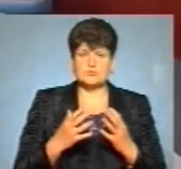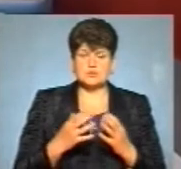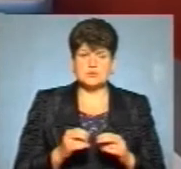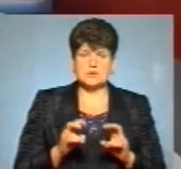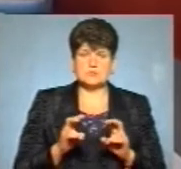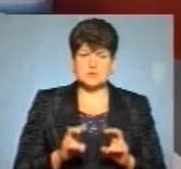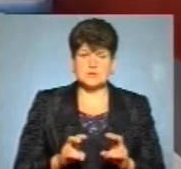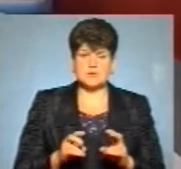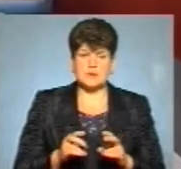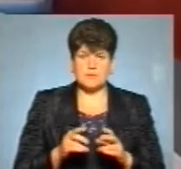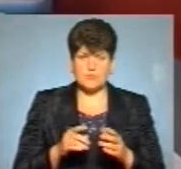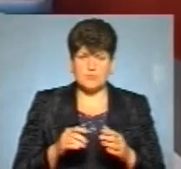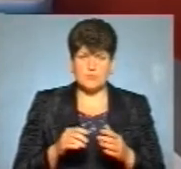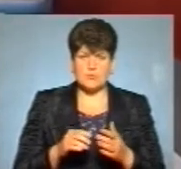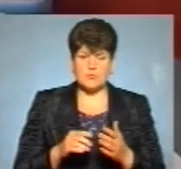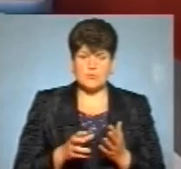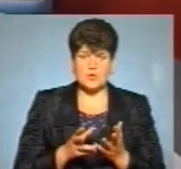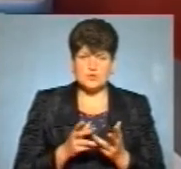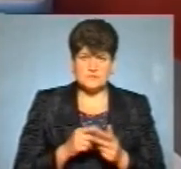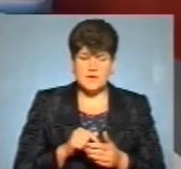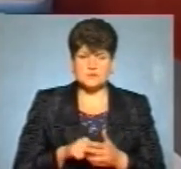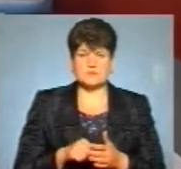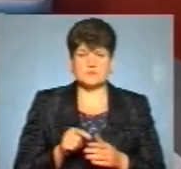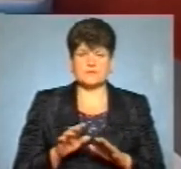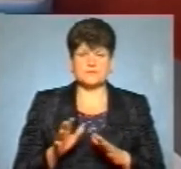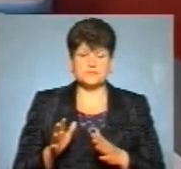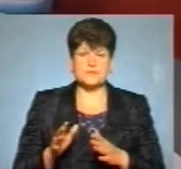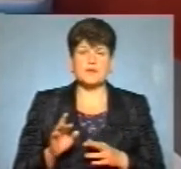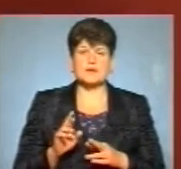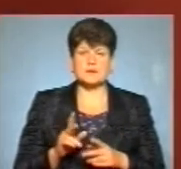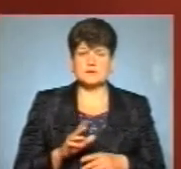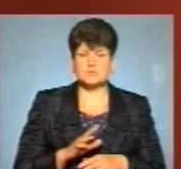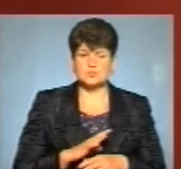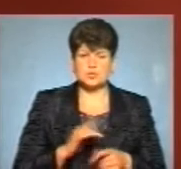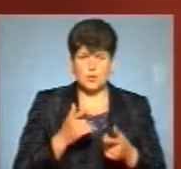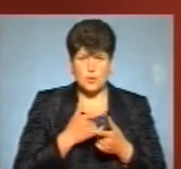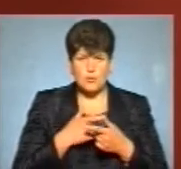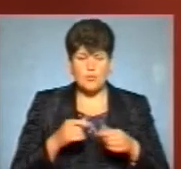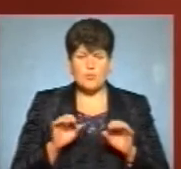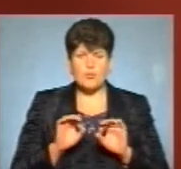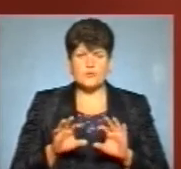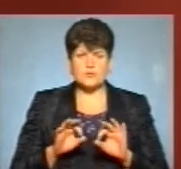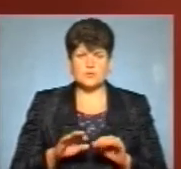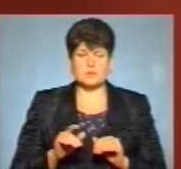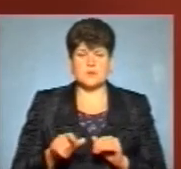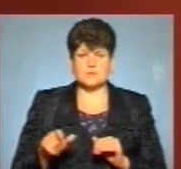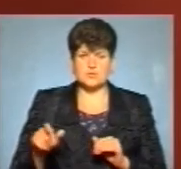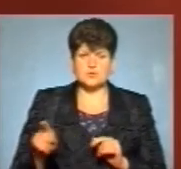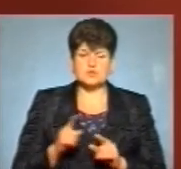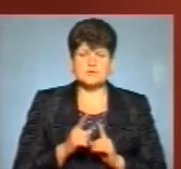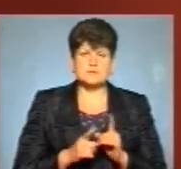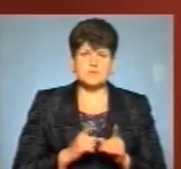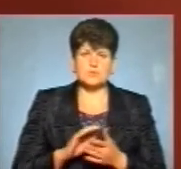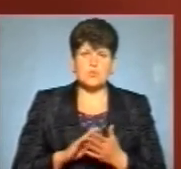посидіти, порозв'язувати саме в такому варіанті. Як відбувалося повідомлення абітурієнтам, так, що змінилися